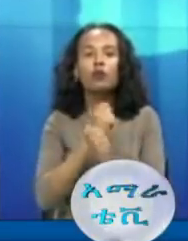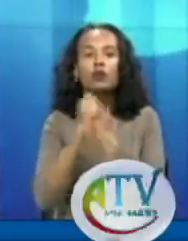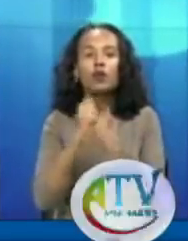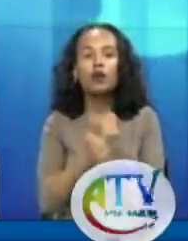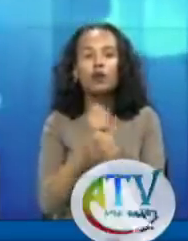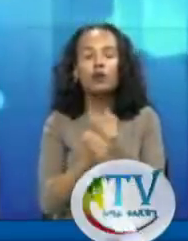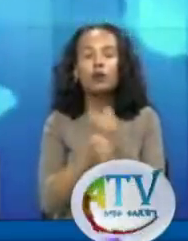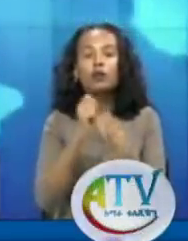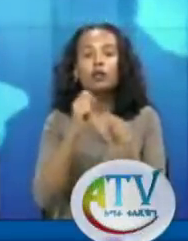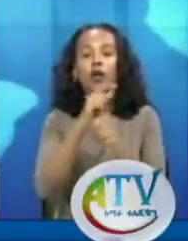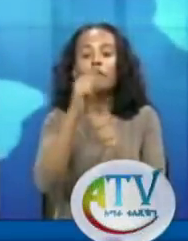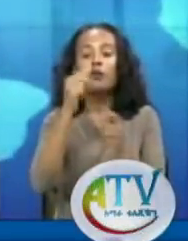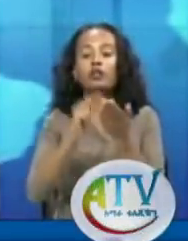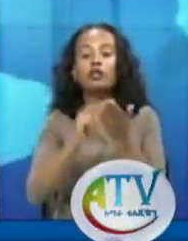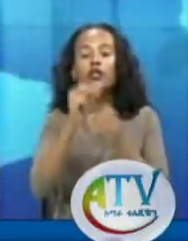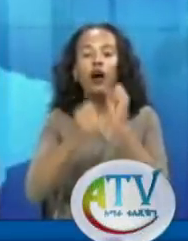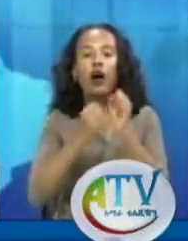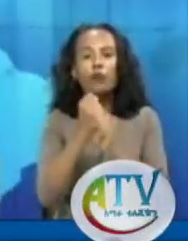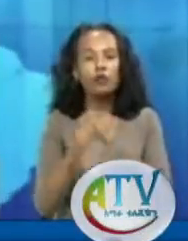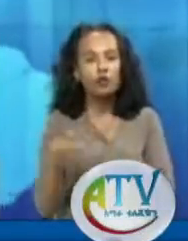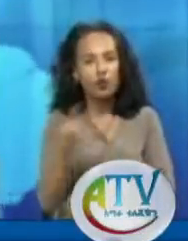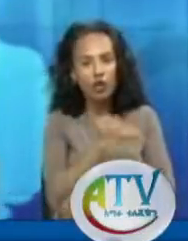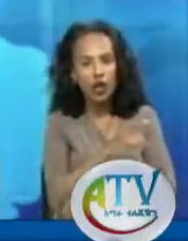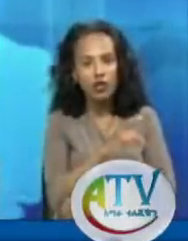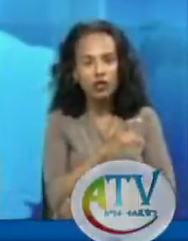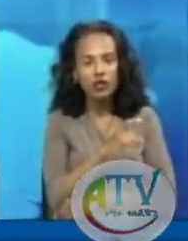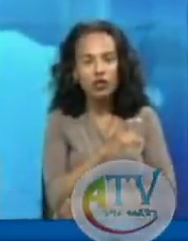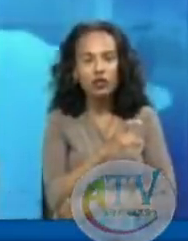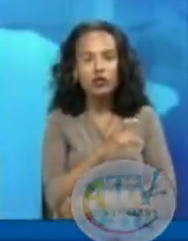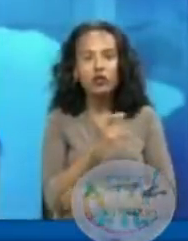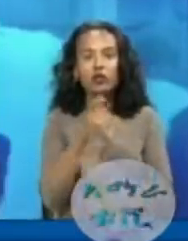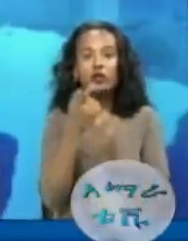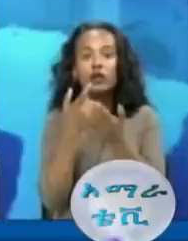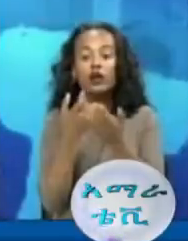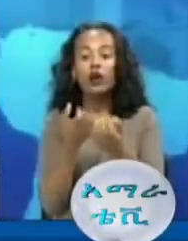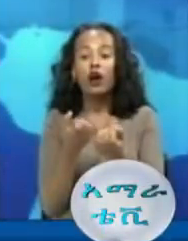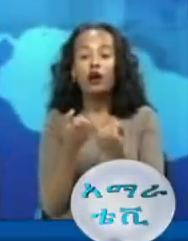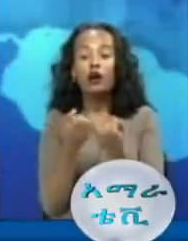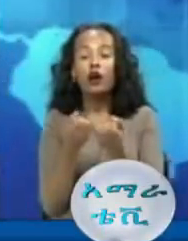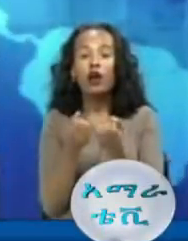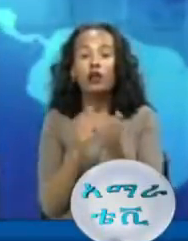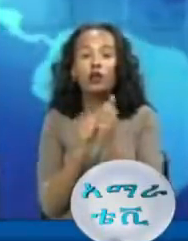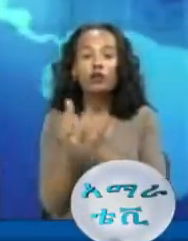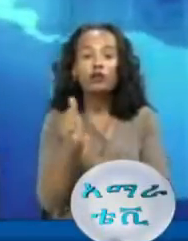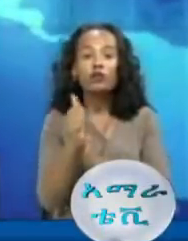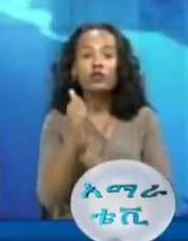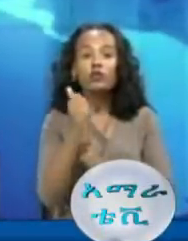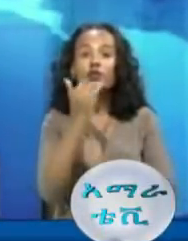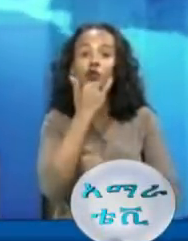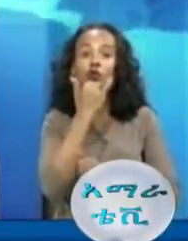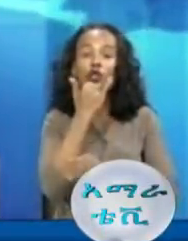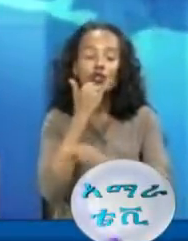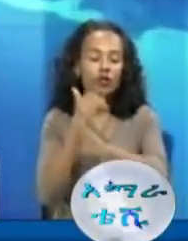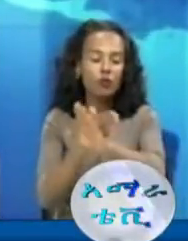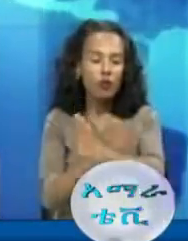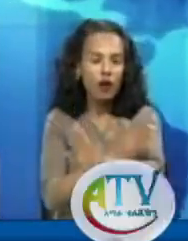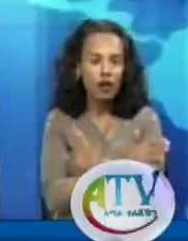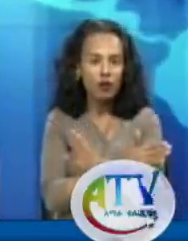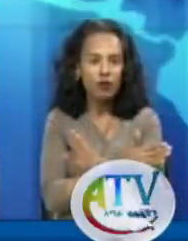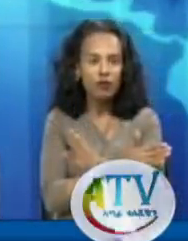በጀት አመት ይሆናል። ያለፉት ስህተቶቻችን በማረም